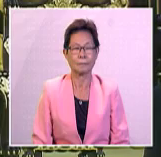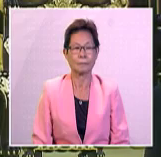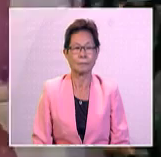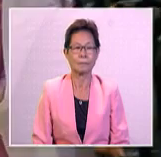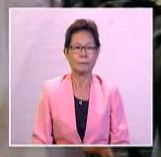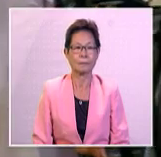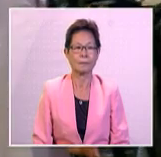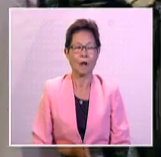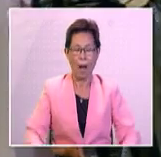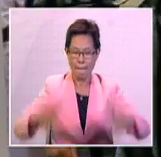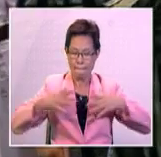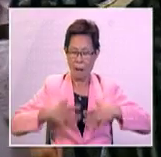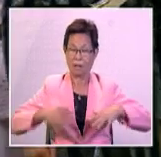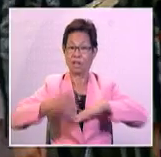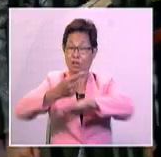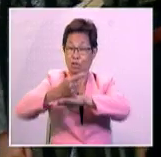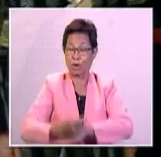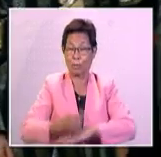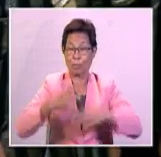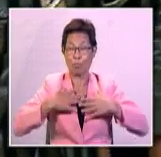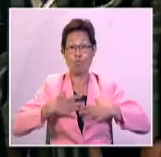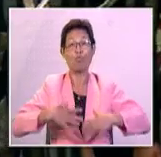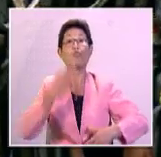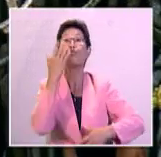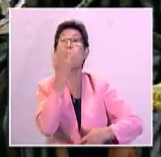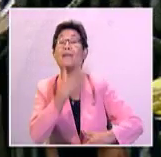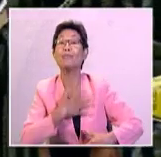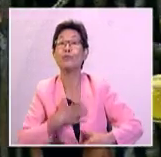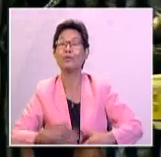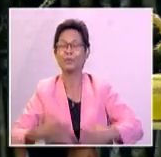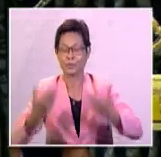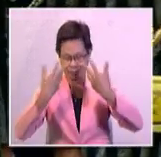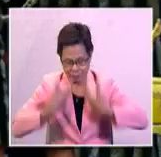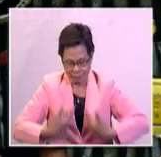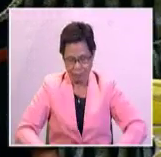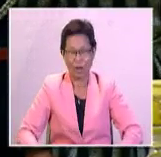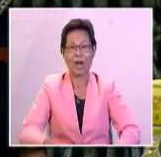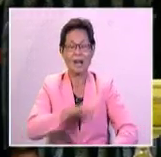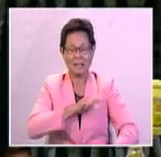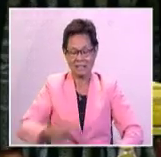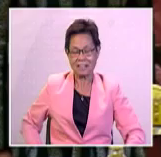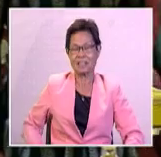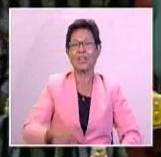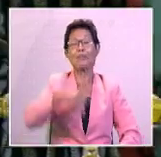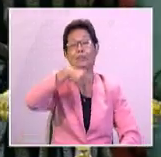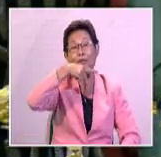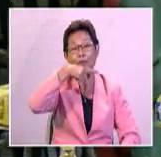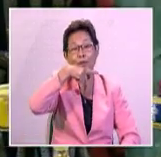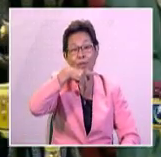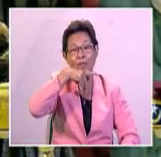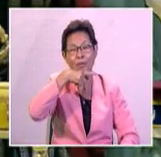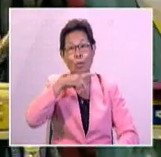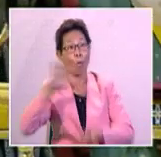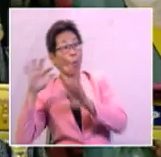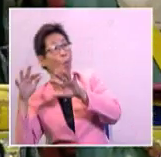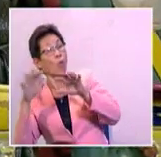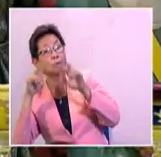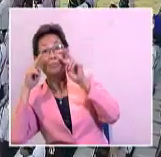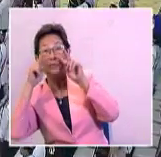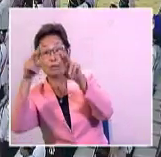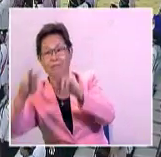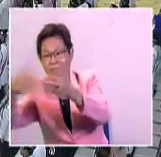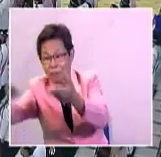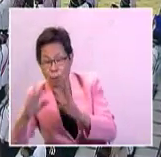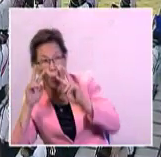Sementara itu, busana warna putih gading yang disarung Tengku Puteri Jihan Azizah Atiyatullah mencuri tumpuan tetamu